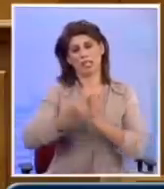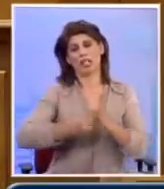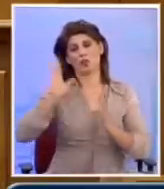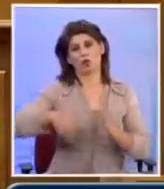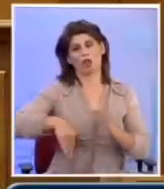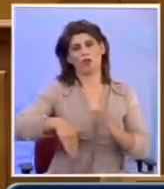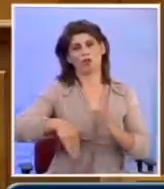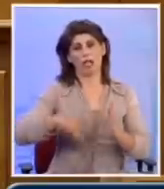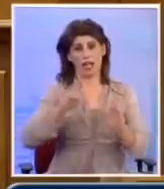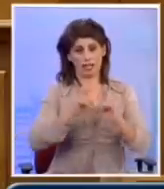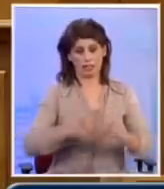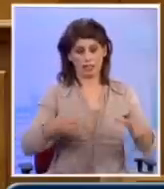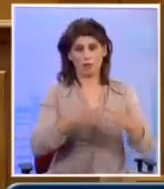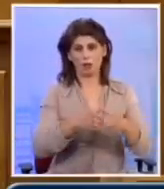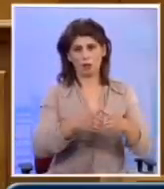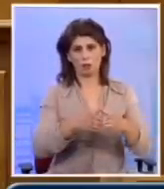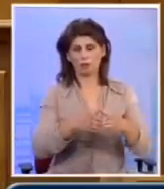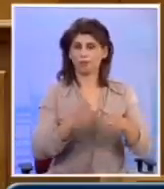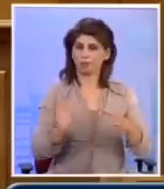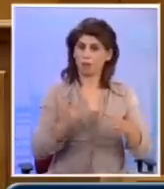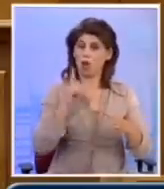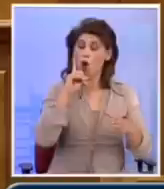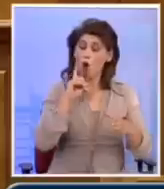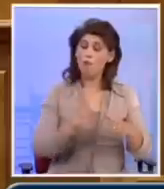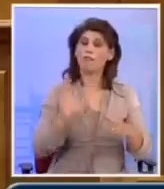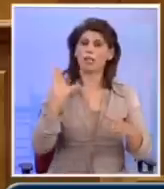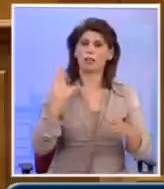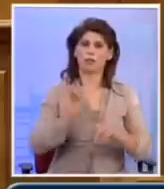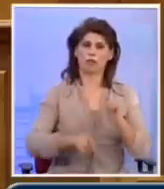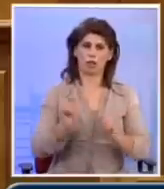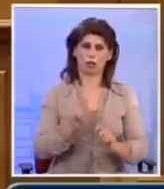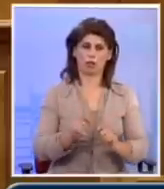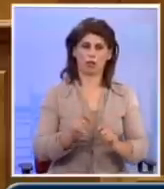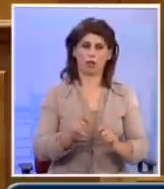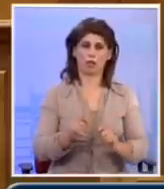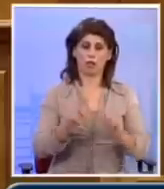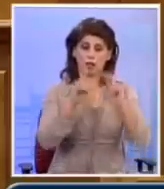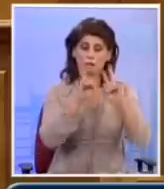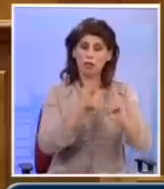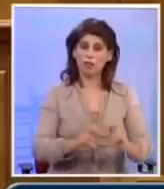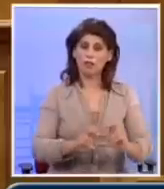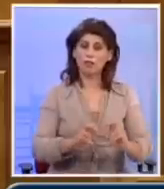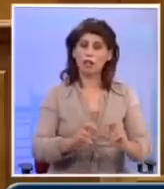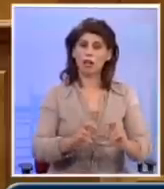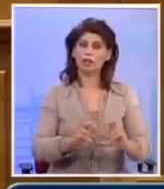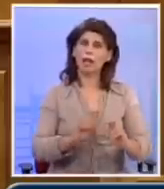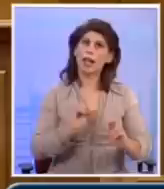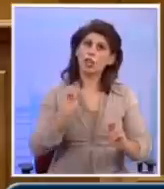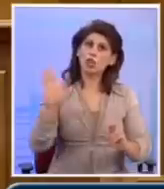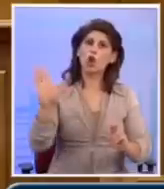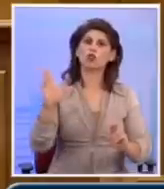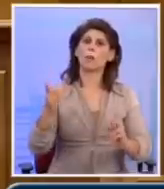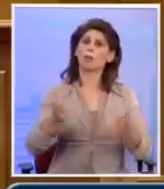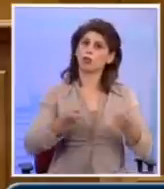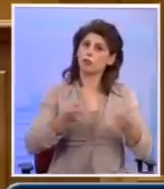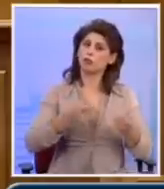Η Εξεταστική Επιτροπή, ωστόσο, οφείλει να συγκροτηθεί για να διερευνήσει αν πέρα από την